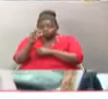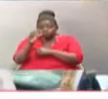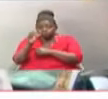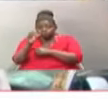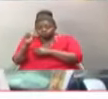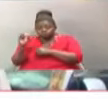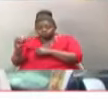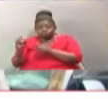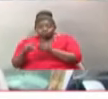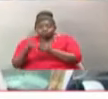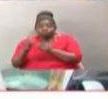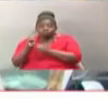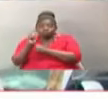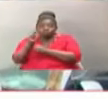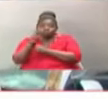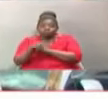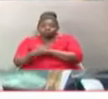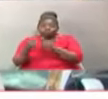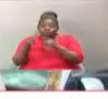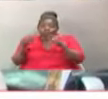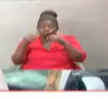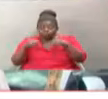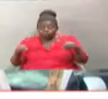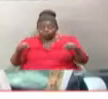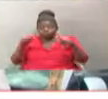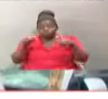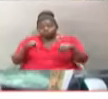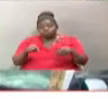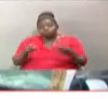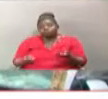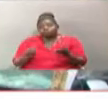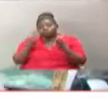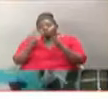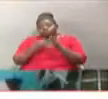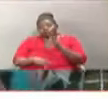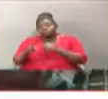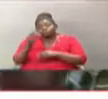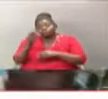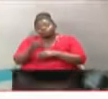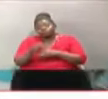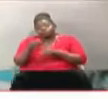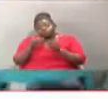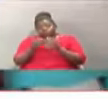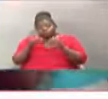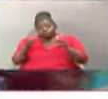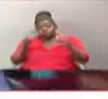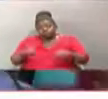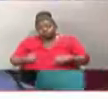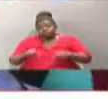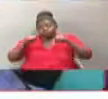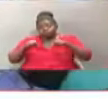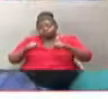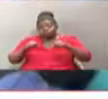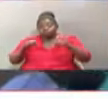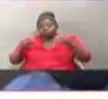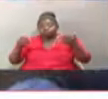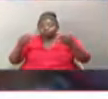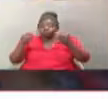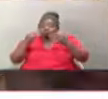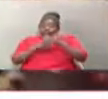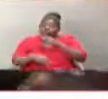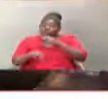bbiri. Naye mu Krisimansi y'olwaleero kiragira ddala nti abantu balina ssente. Ssente wa Lufuleno Muhammad Sikweyama agamba